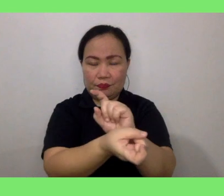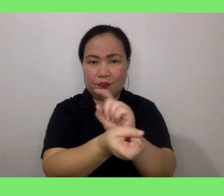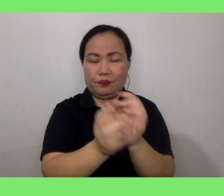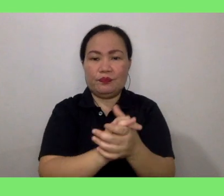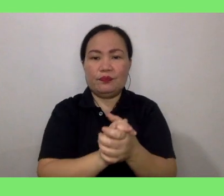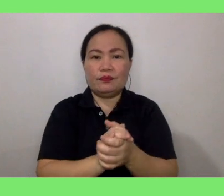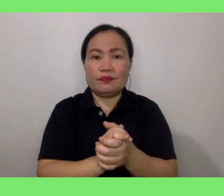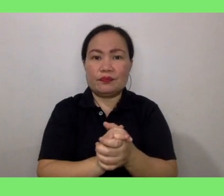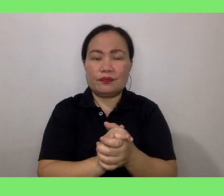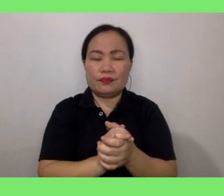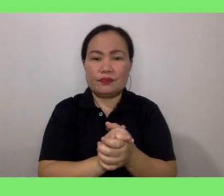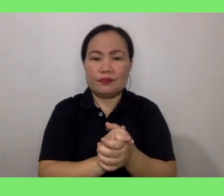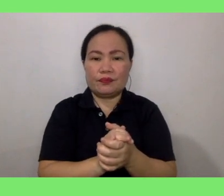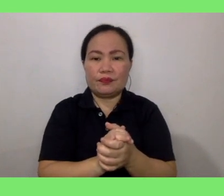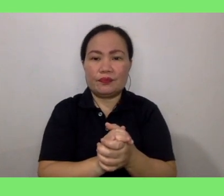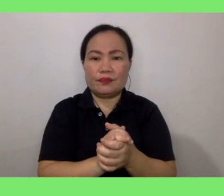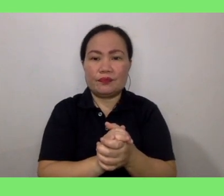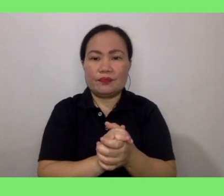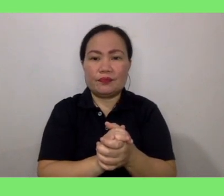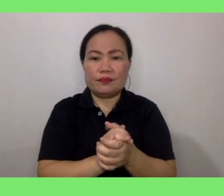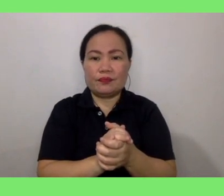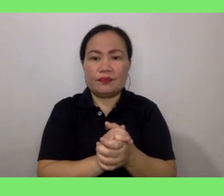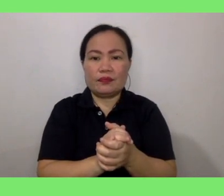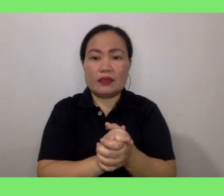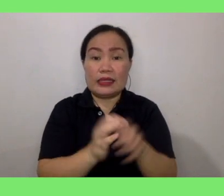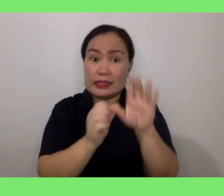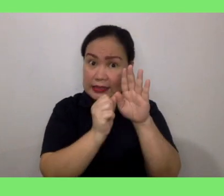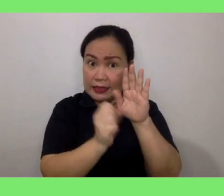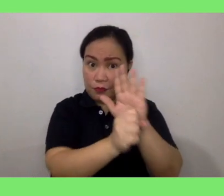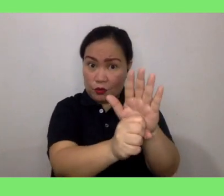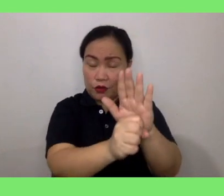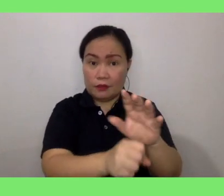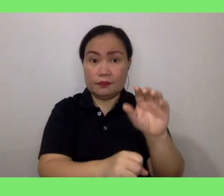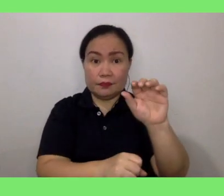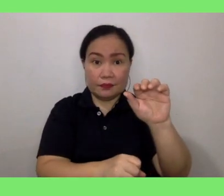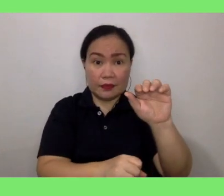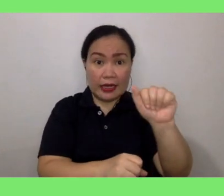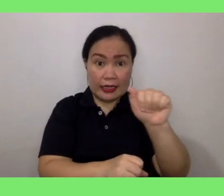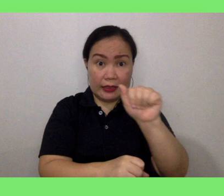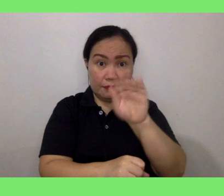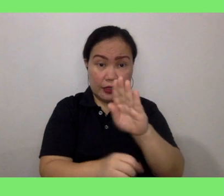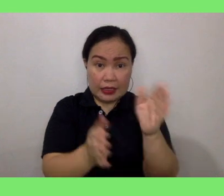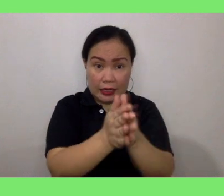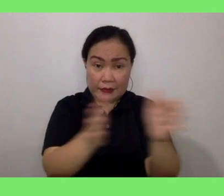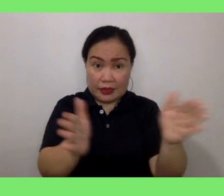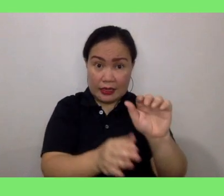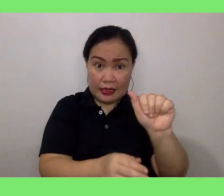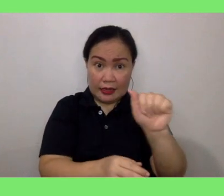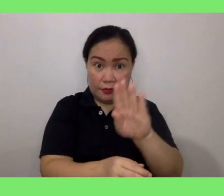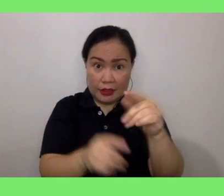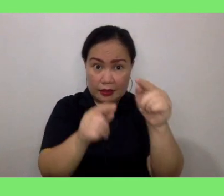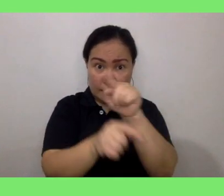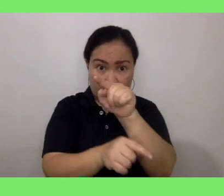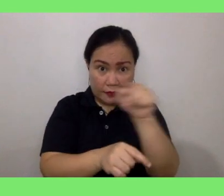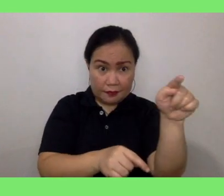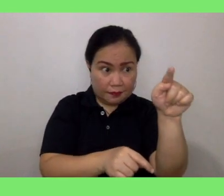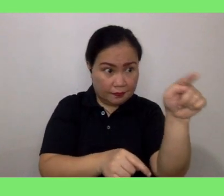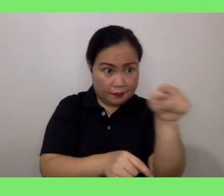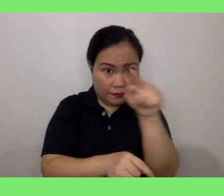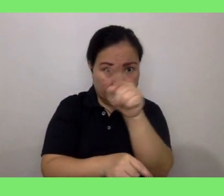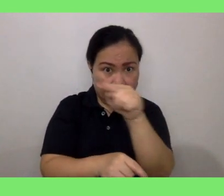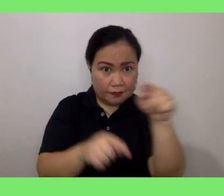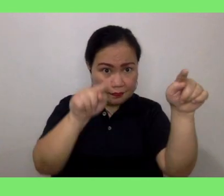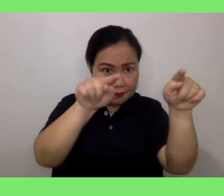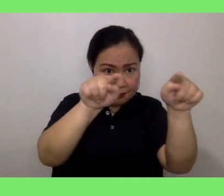po ang tinutukoy niya. Okay? So, in symbol, pwede po siyang ganito, line AB. So, pag binasa po natin